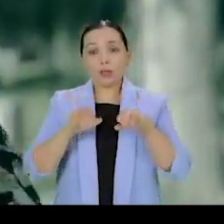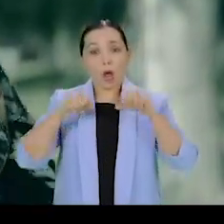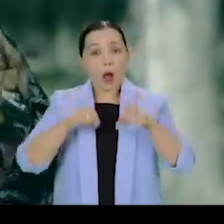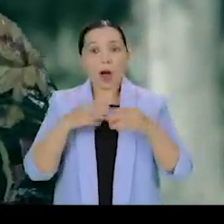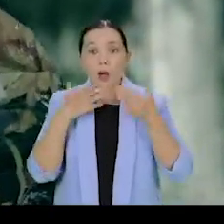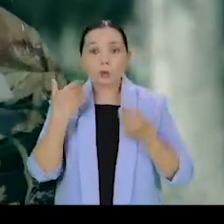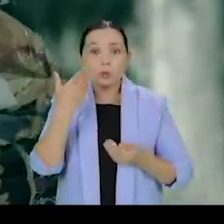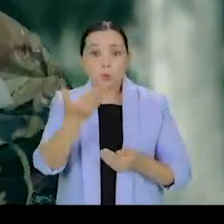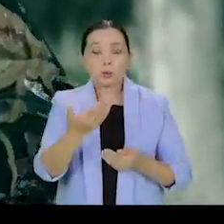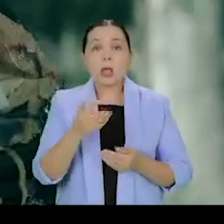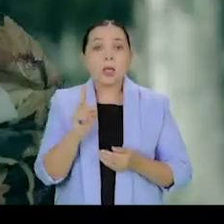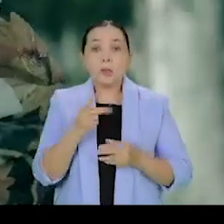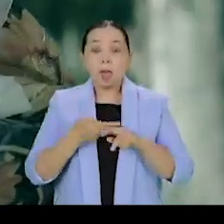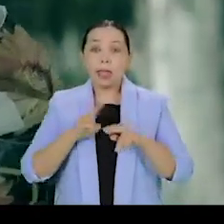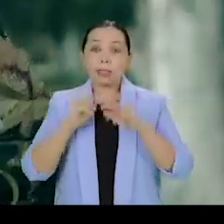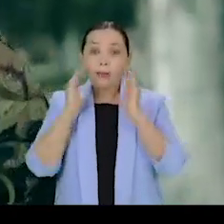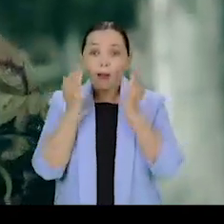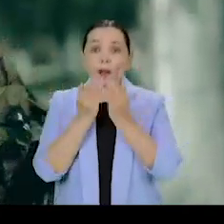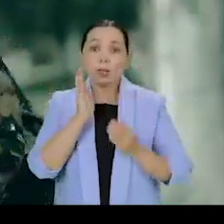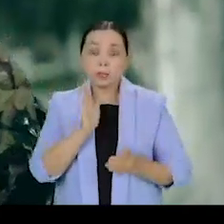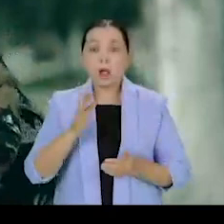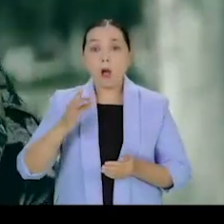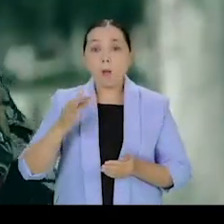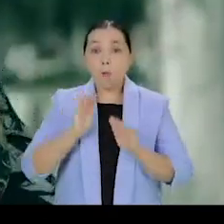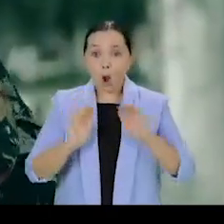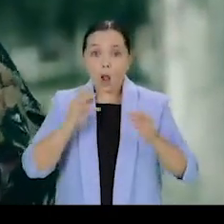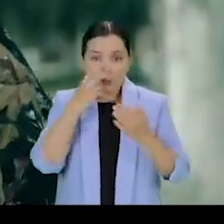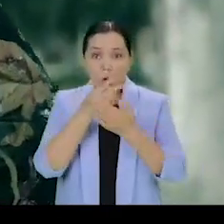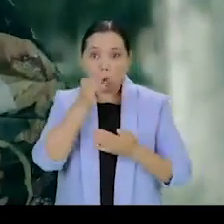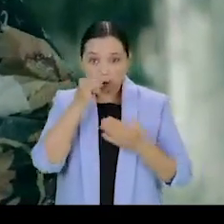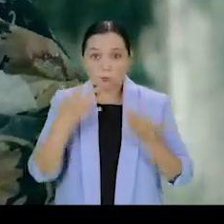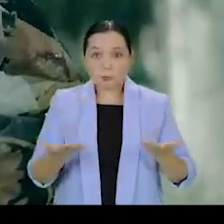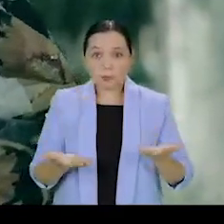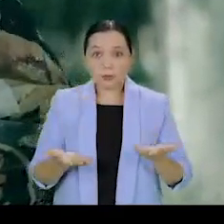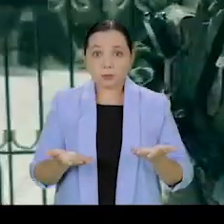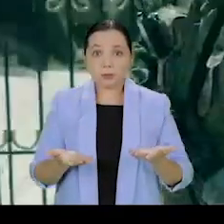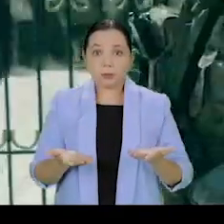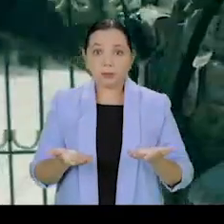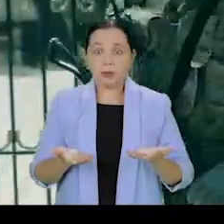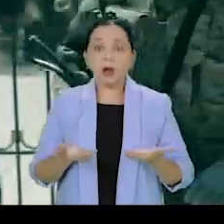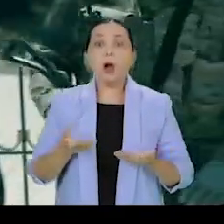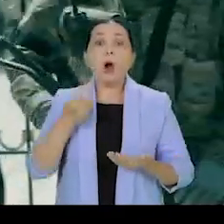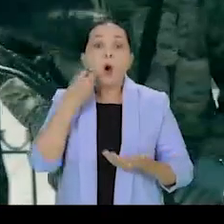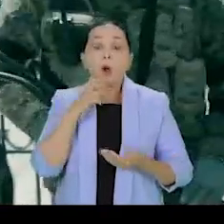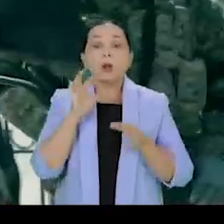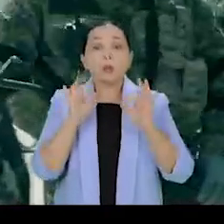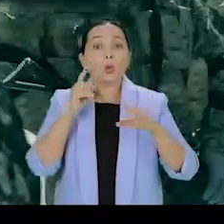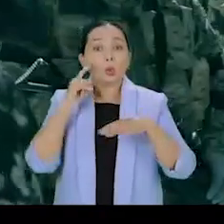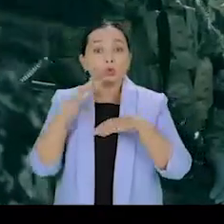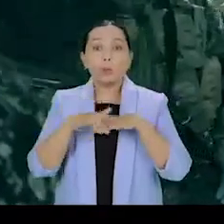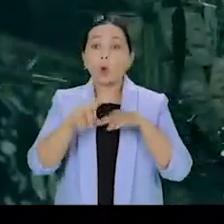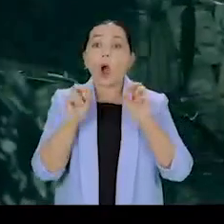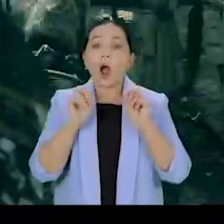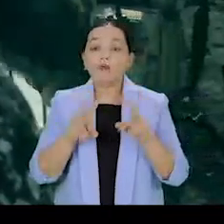haqqingiz yo'q sizni. Nima endi shu karantinni deb bolalarimizni ham ko'rolmaymizmi? Xolajon, to'g'ri tushuning. Bu juda